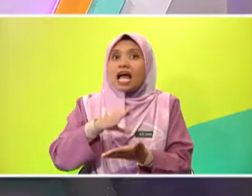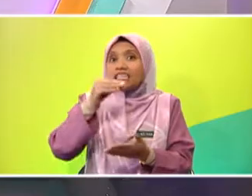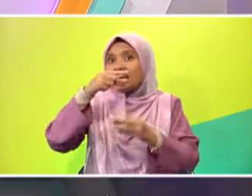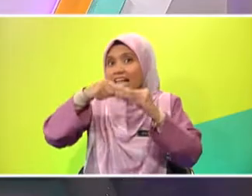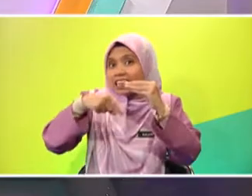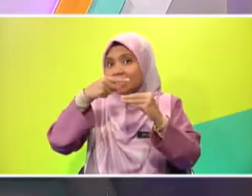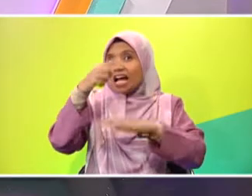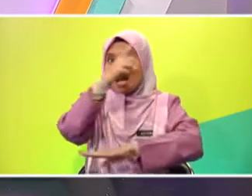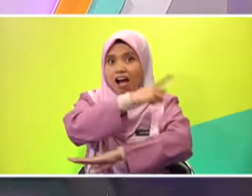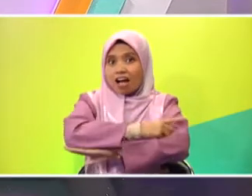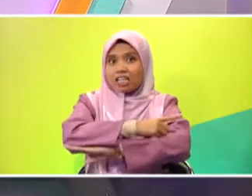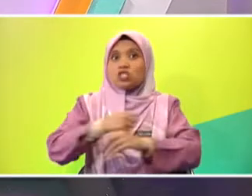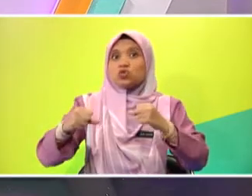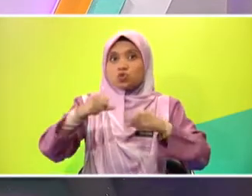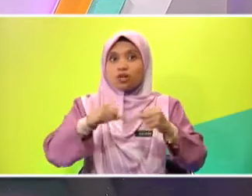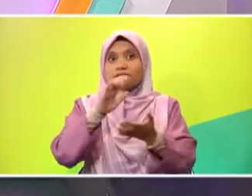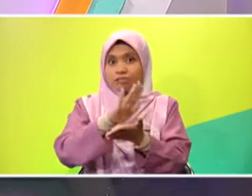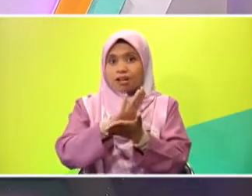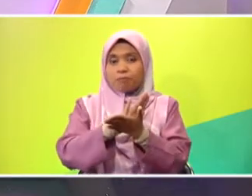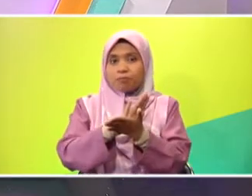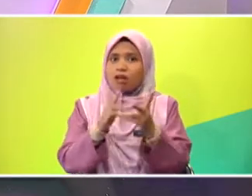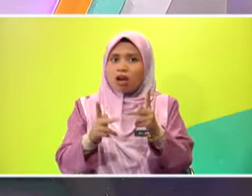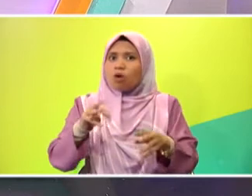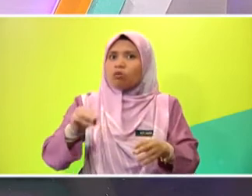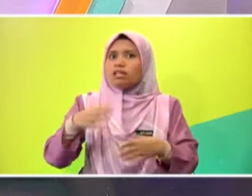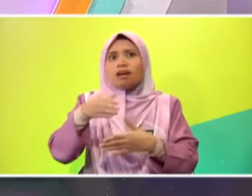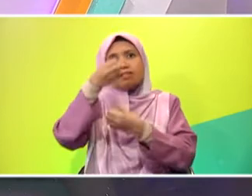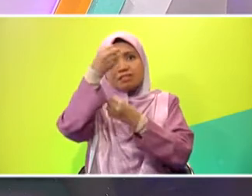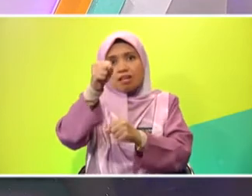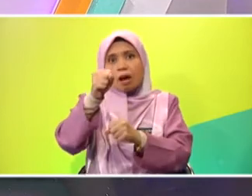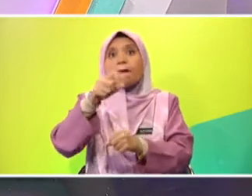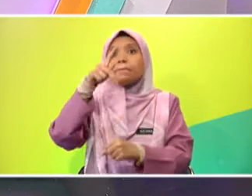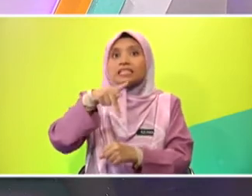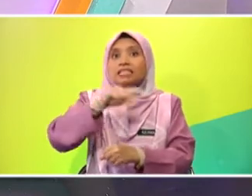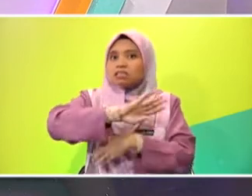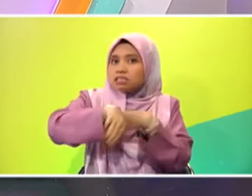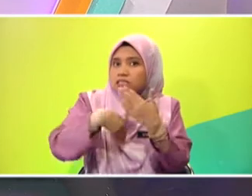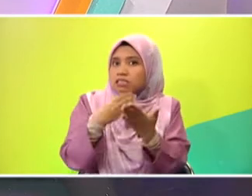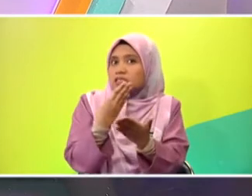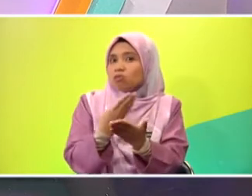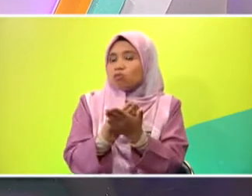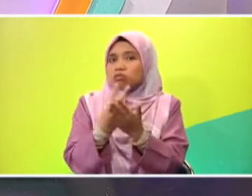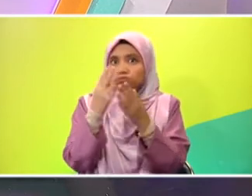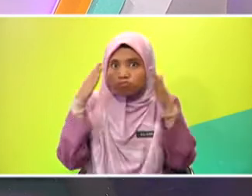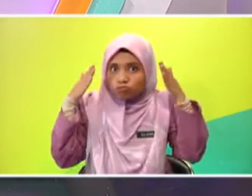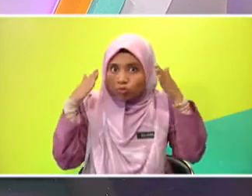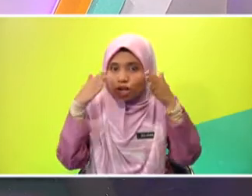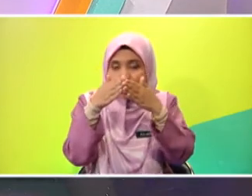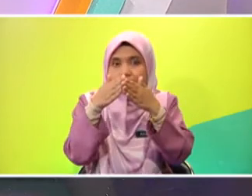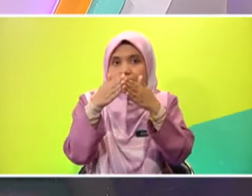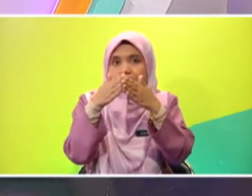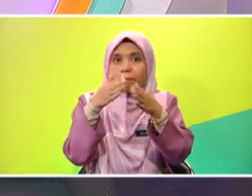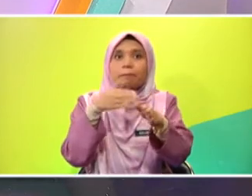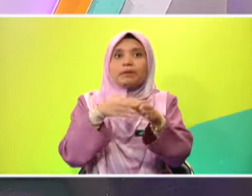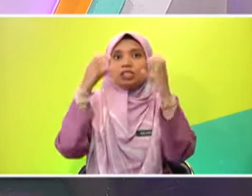jadi murid-murid kalau sudah bersedia kita enak Pastikan semuanya tumpukan Perhatian Kepada cek gu